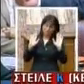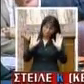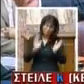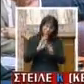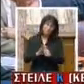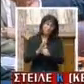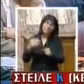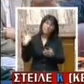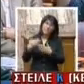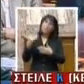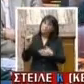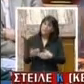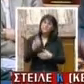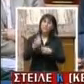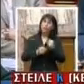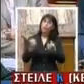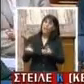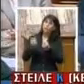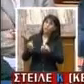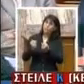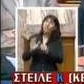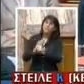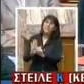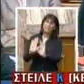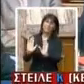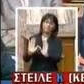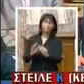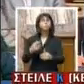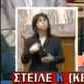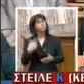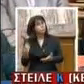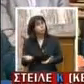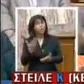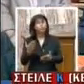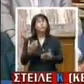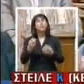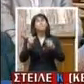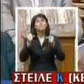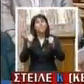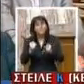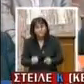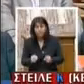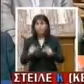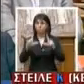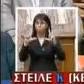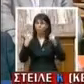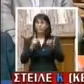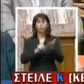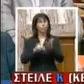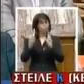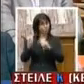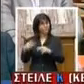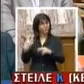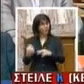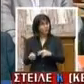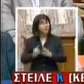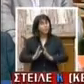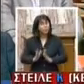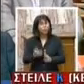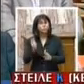ένα χρόνο τώρα. Έχετε λοιπόν έστω και τη στοιχειώδη δημοκρατική νομιμοποίηση να προχωράτε σε αυτή την